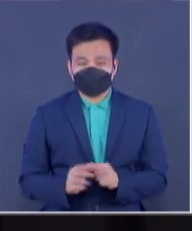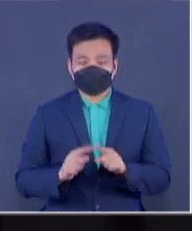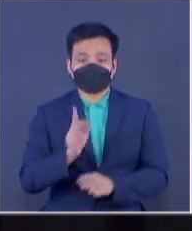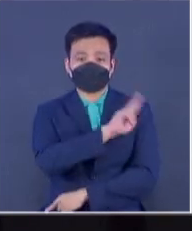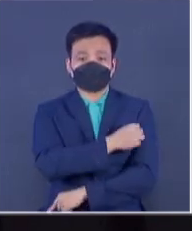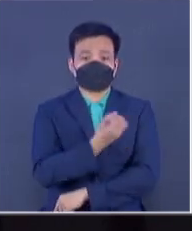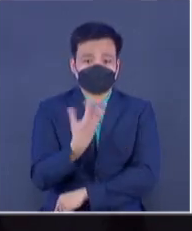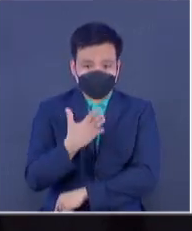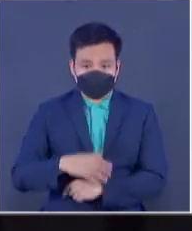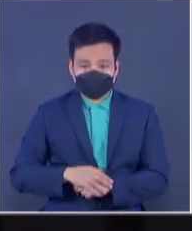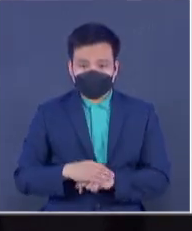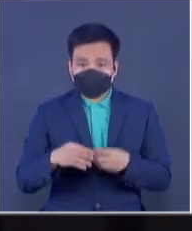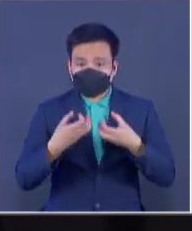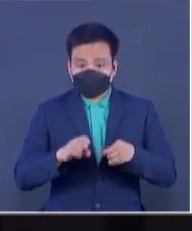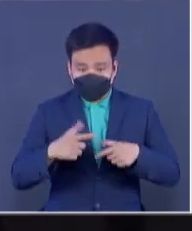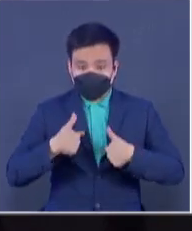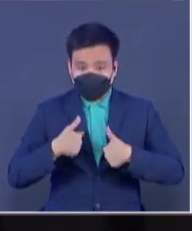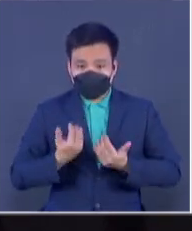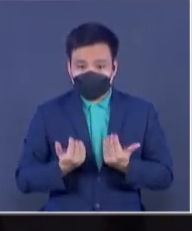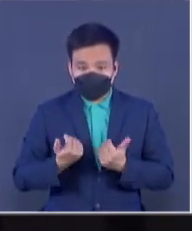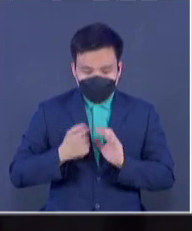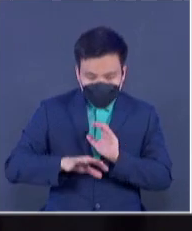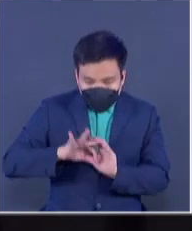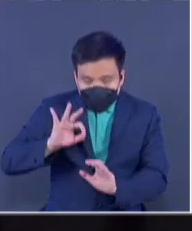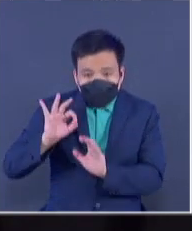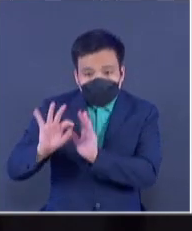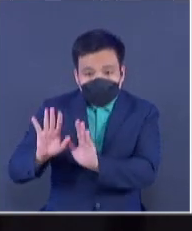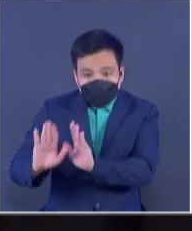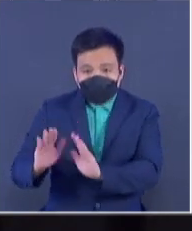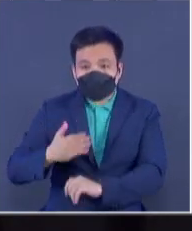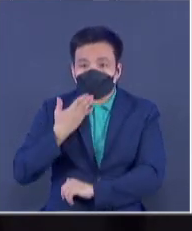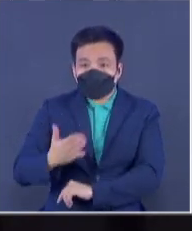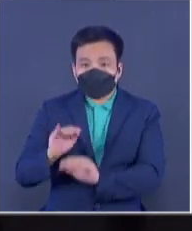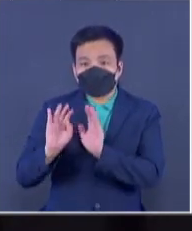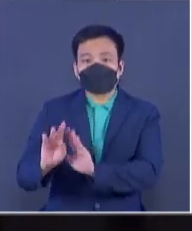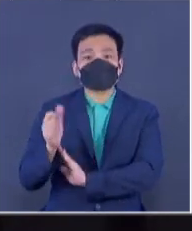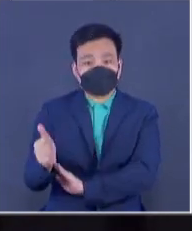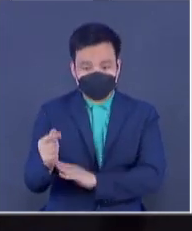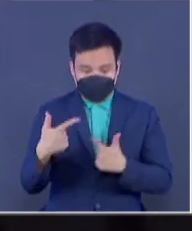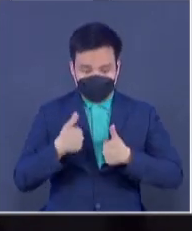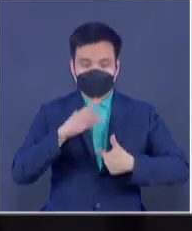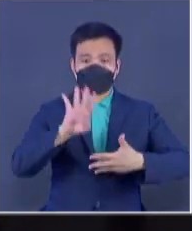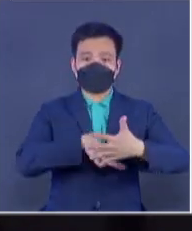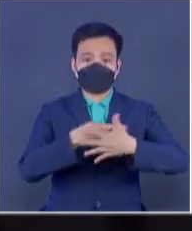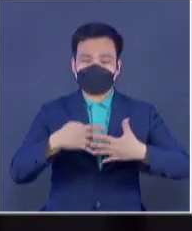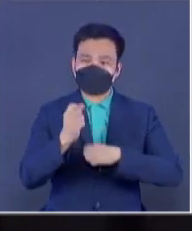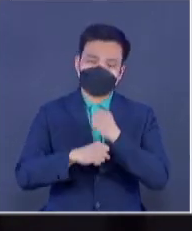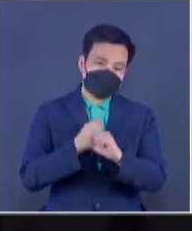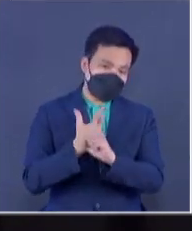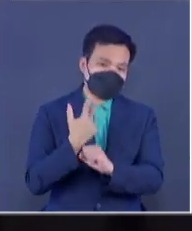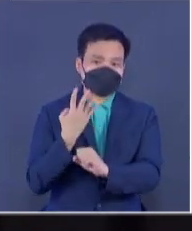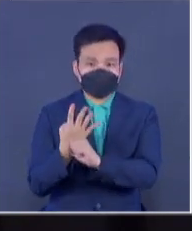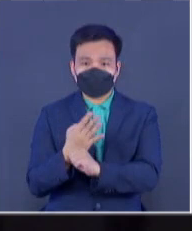คือตอนนี้เรายังไม่ได้มีแผนที่จะแต่งงานยังไม่ได้มีแผนที่ฉบับมีรูปภายใน 34ปีนี้อะไรอย่างนี้ค่ะก็